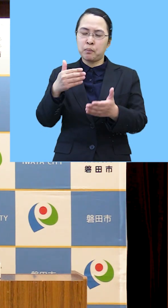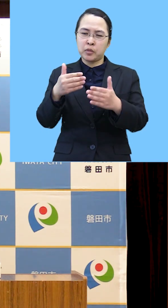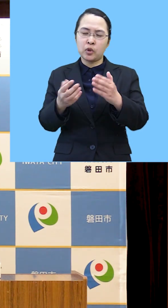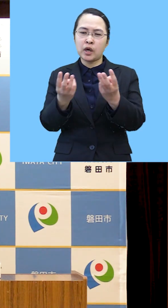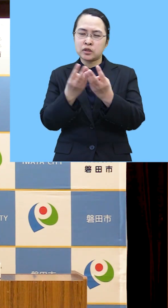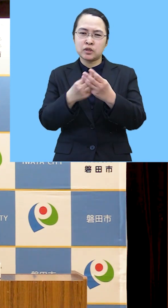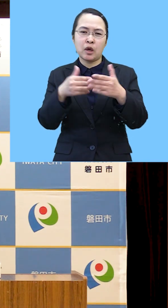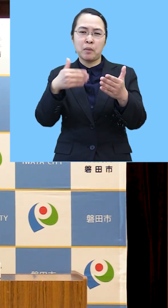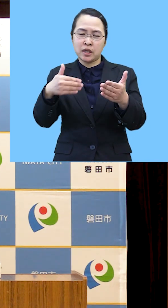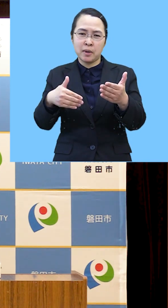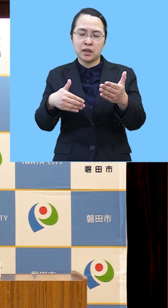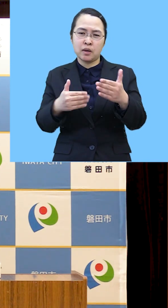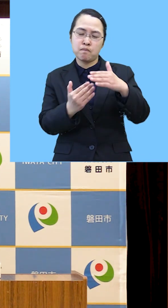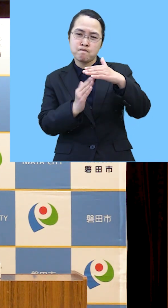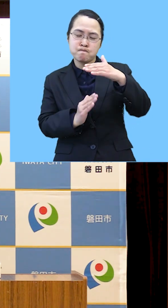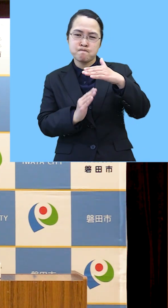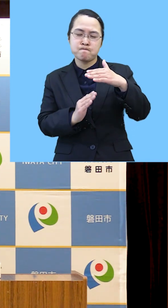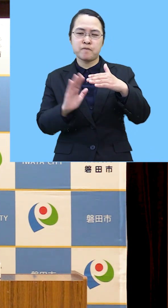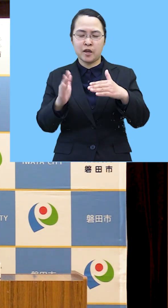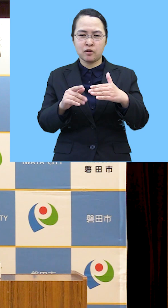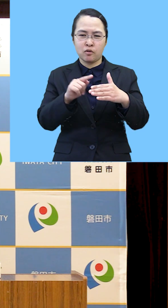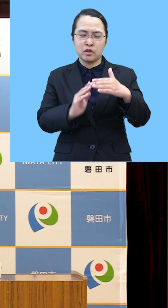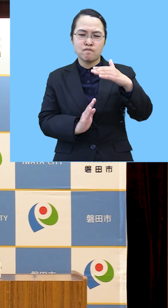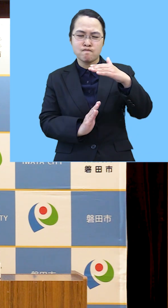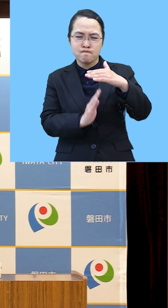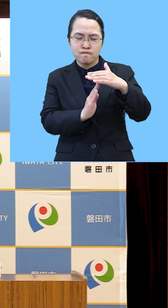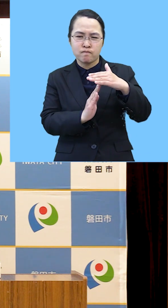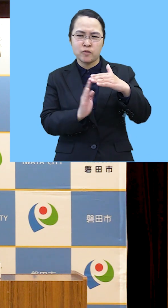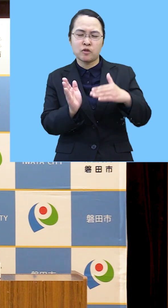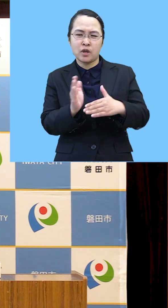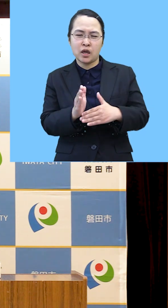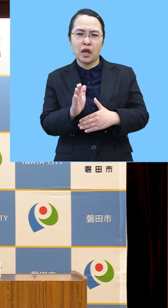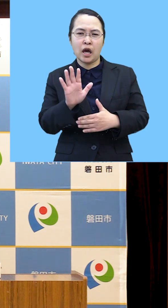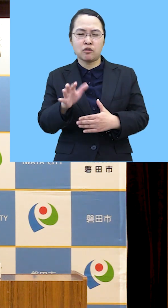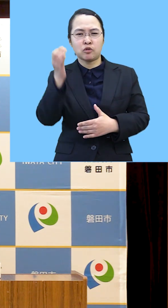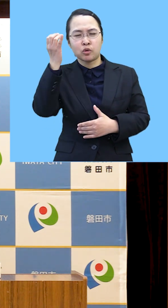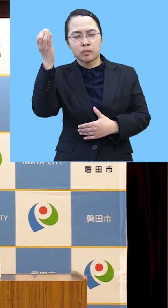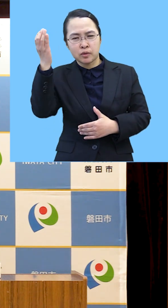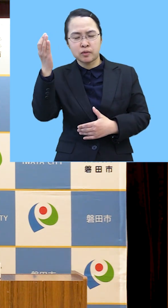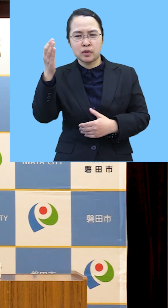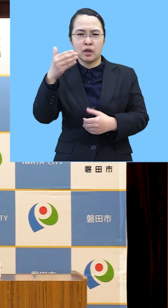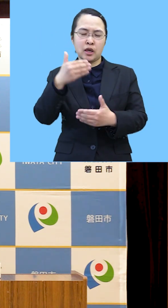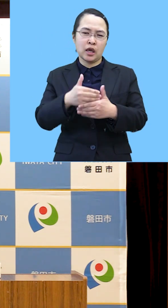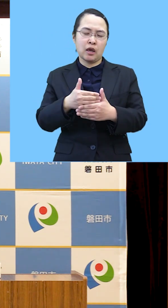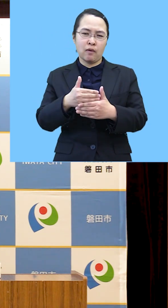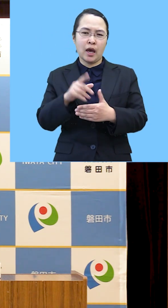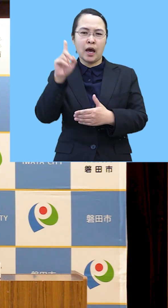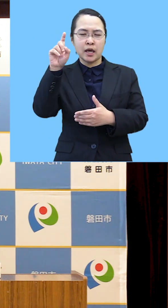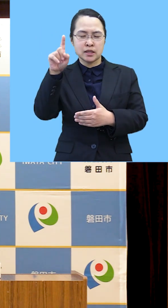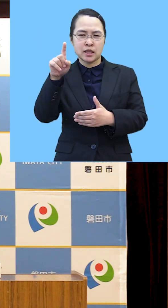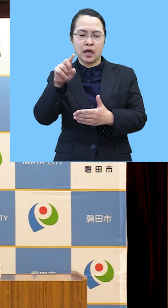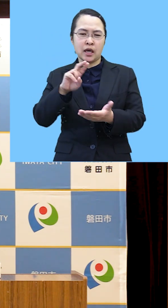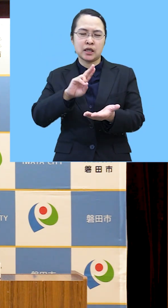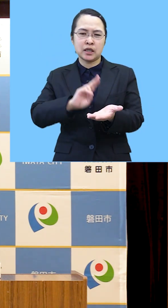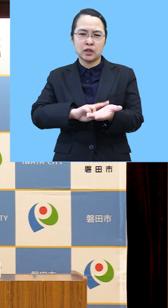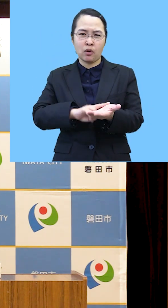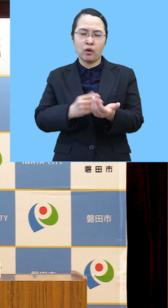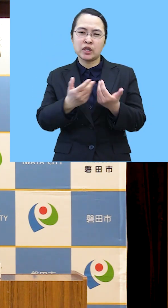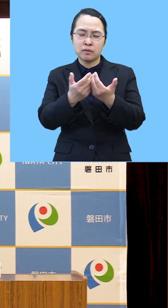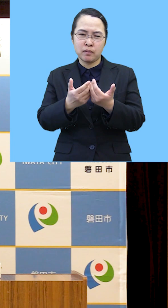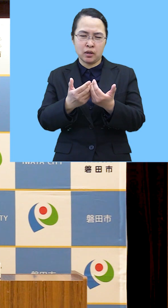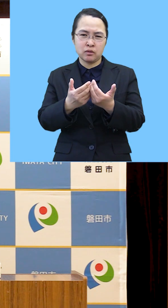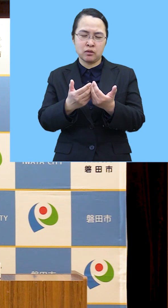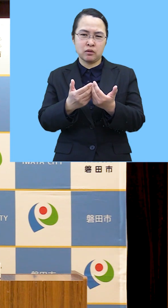ておりませんけれども、それに近い数字はいくんじゃないかなというふうに思ってますし、県はどうやら明日医療逼迫防止対策強化宣